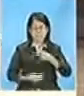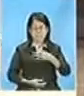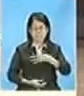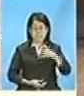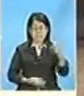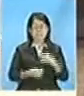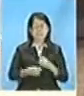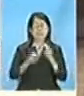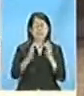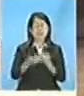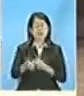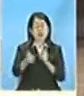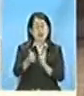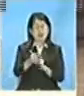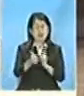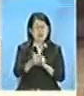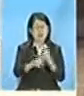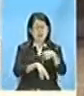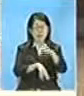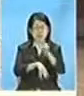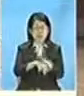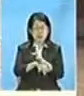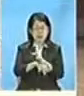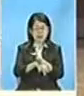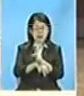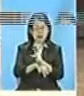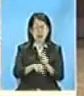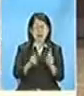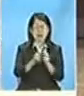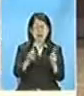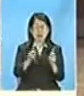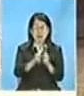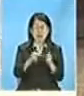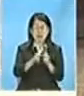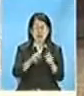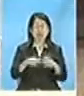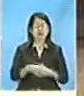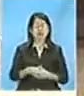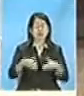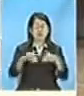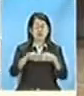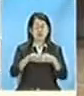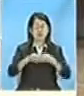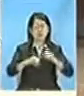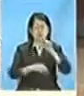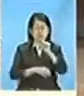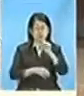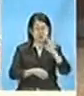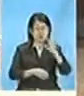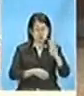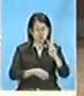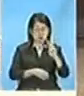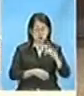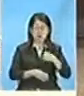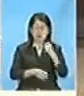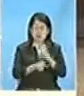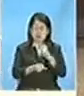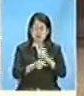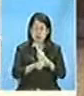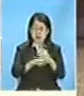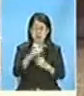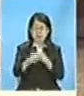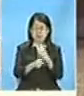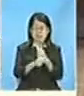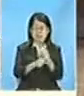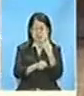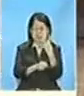ผมเป็นรองประธานวิปและประสานทำหน้าที่วิปนี้มาทั้งหมด4ปีกว่าเพราะคนที่จะเป็นรองประธ